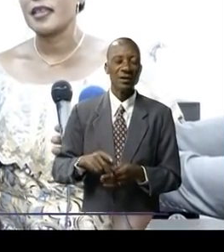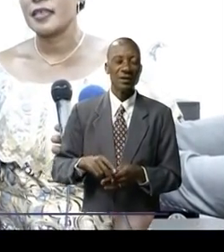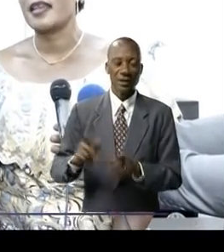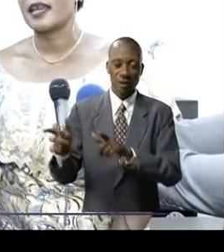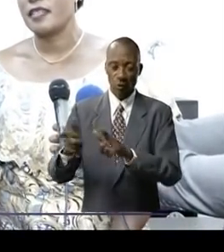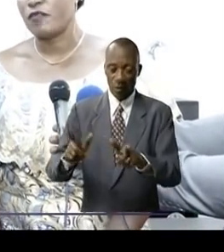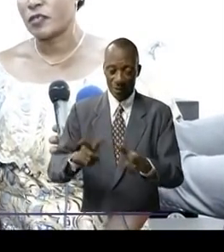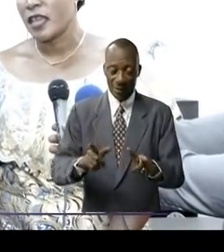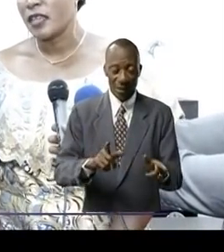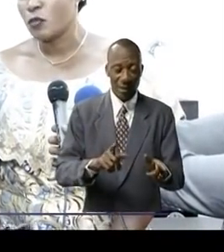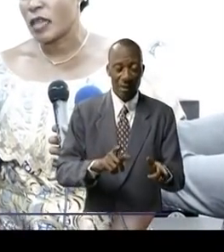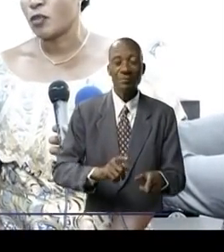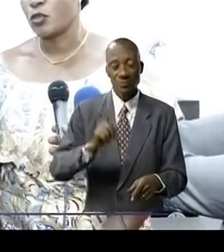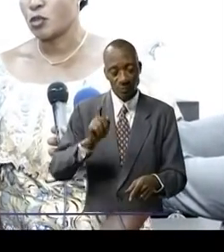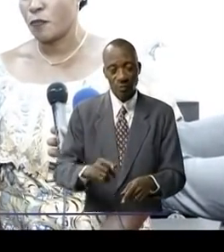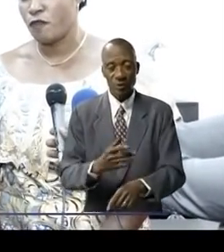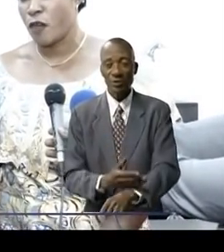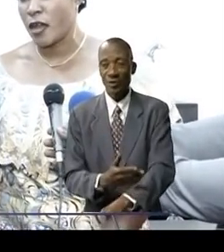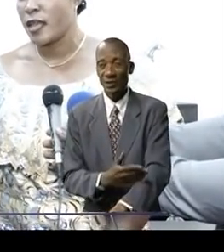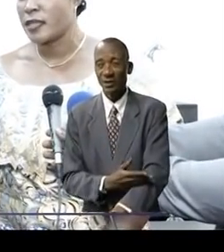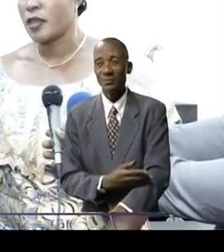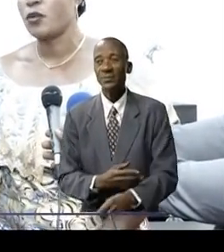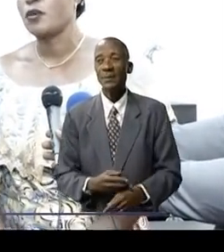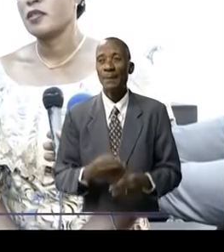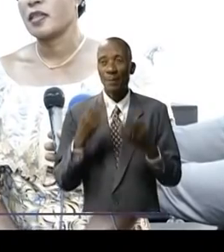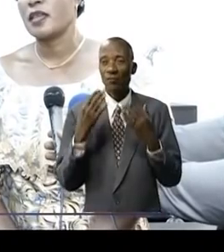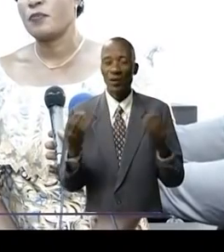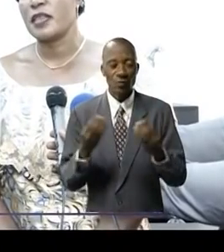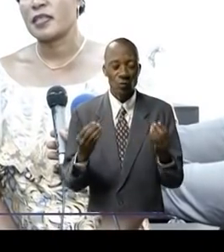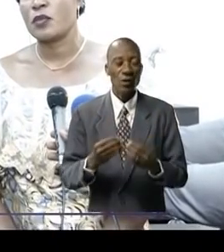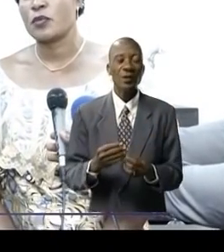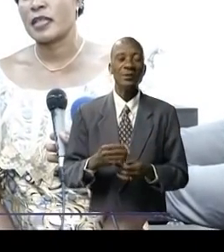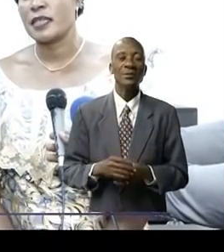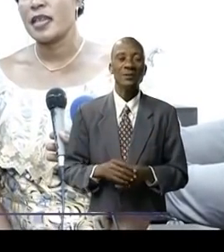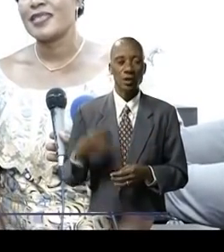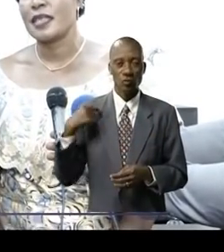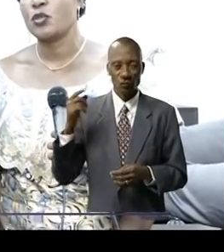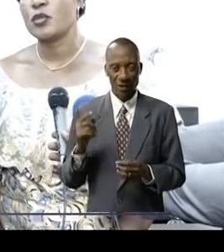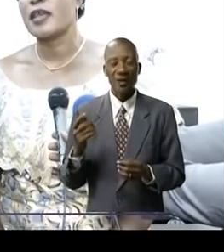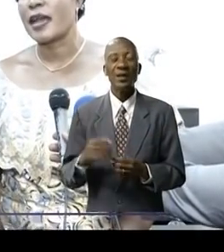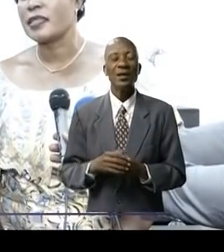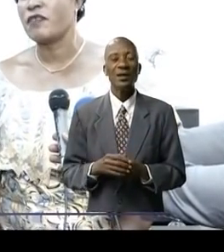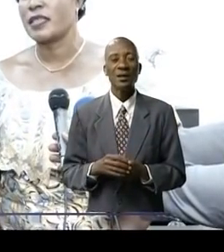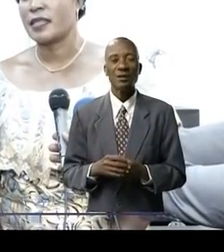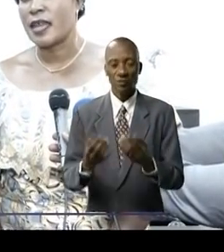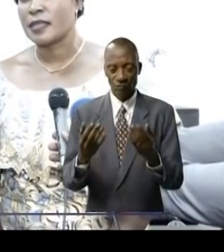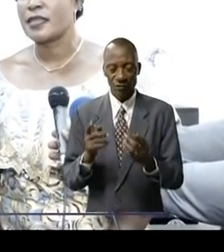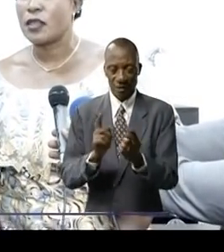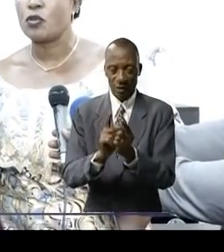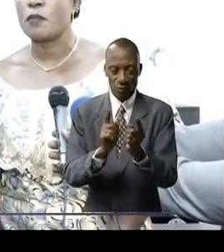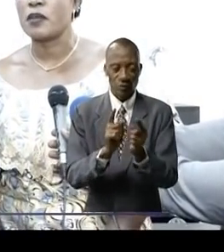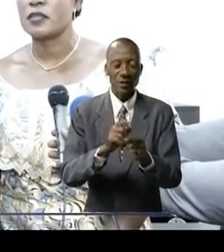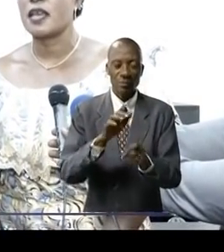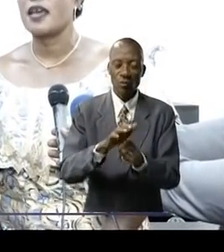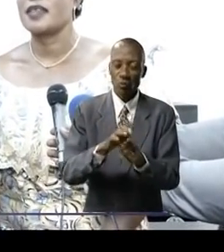légale, qui est la redevance. Nous allons juste pouvoir, selon ce que le ministre nous a dit, c'est juste activer cette taxe qui